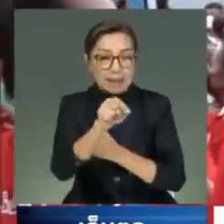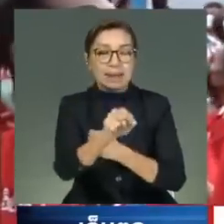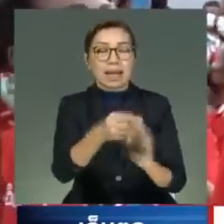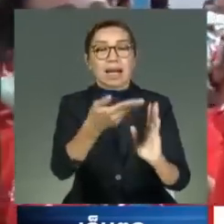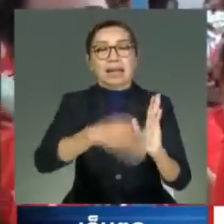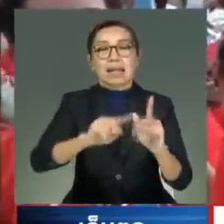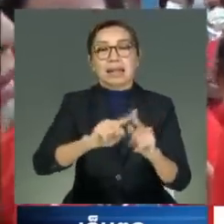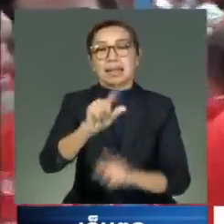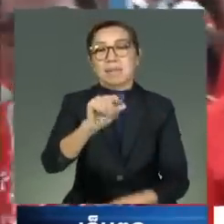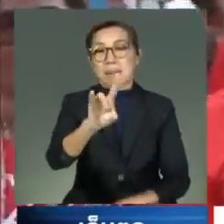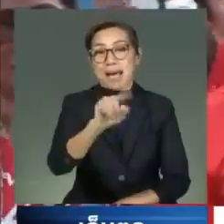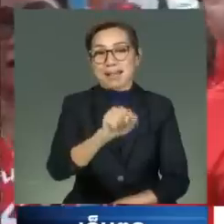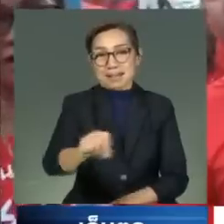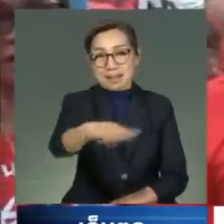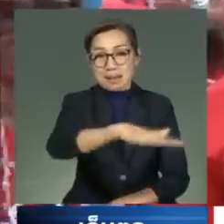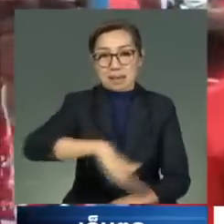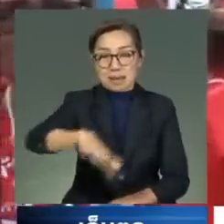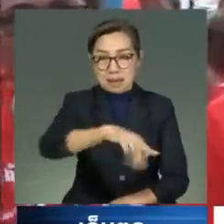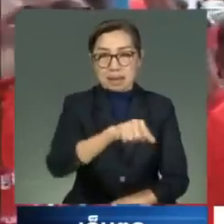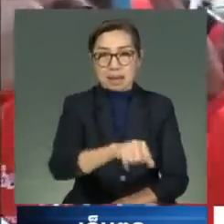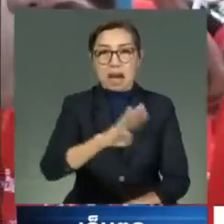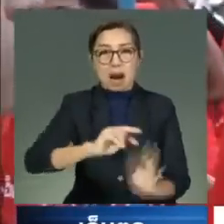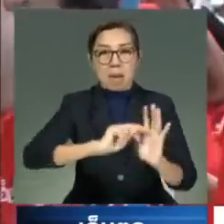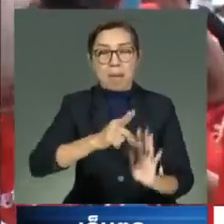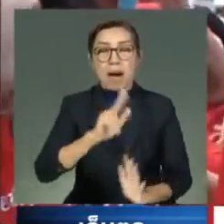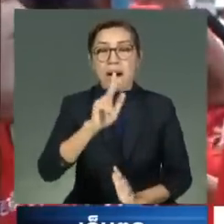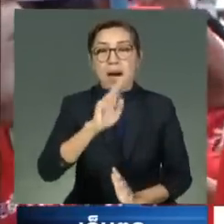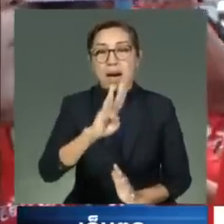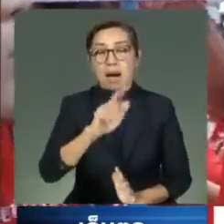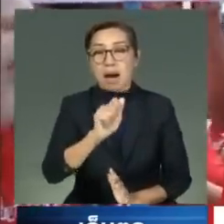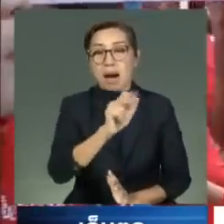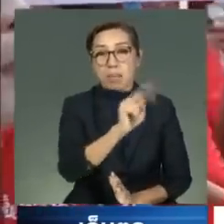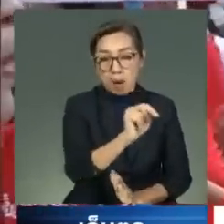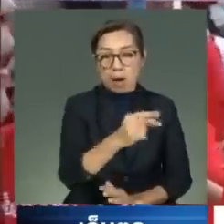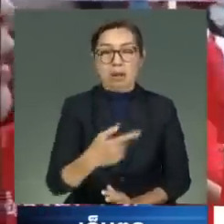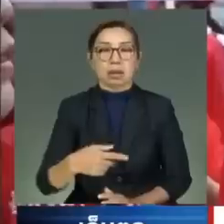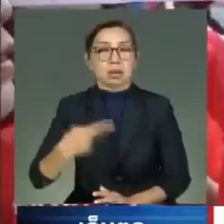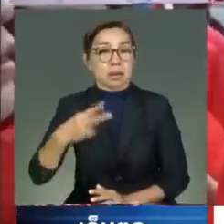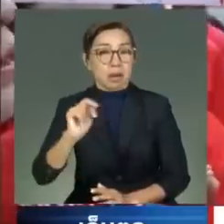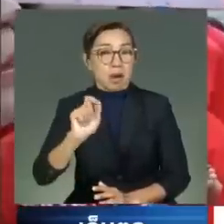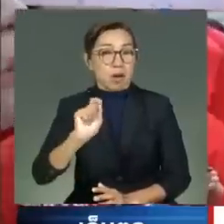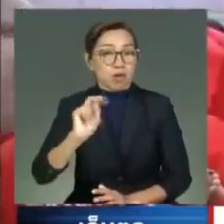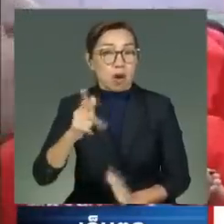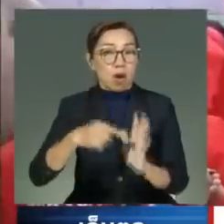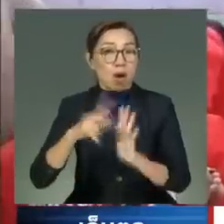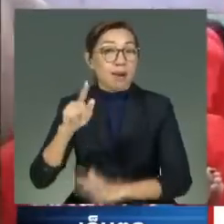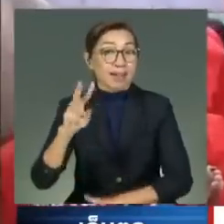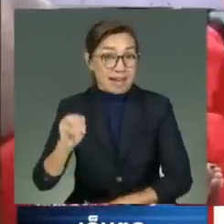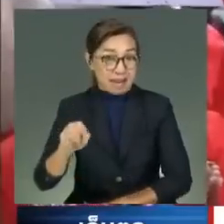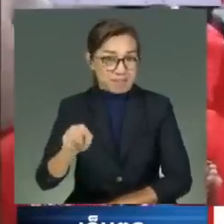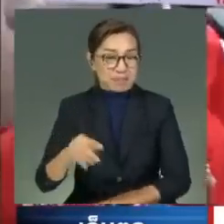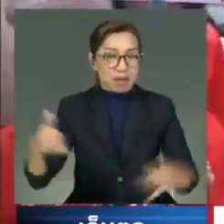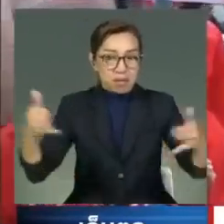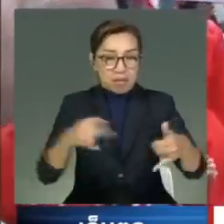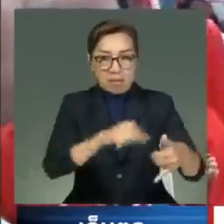28ค่ะรอยต่อบางบอนหนองแขมจอมทองนะคะเป็นการต่อสู้ของ celep 2คน 2คนนี้ต้องบอกว่าต่างรุ่น